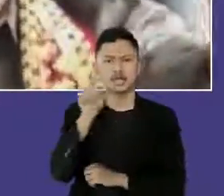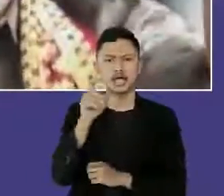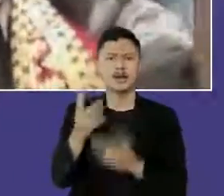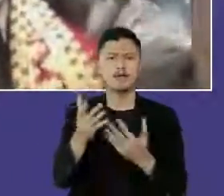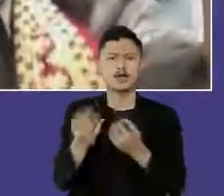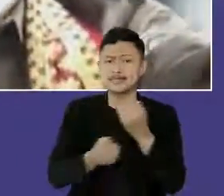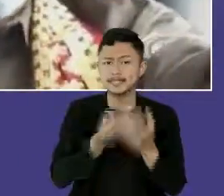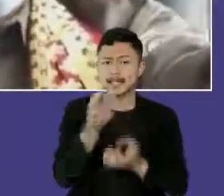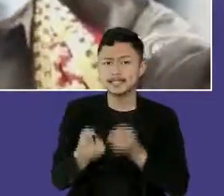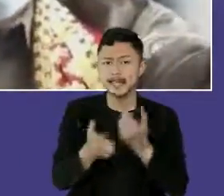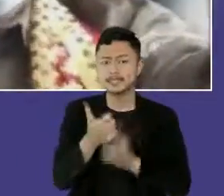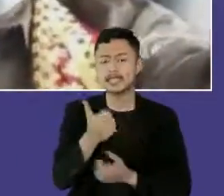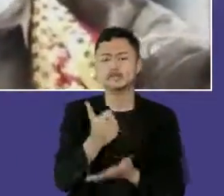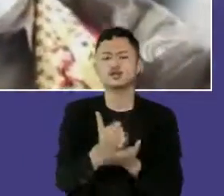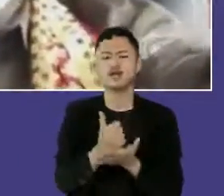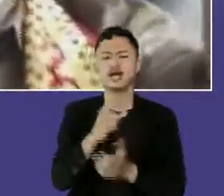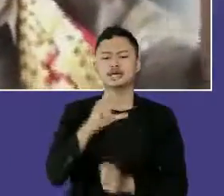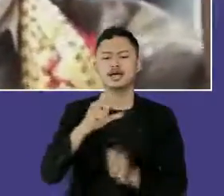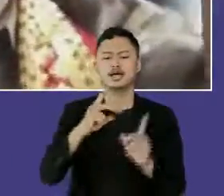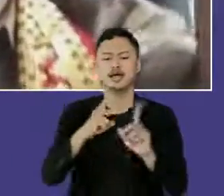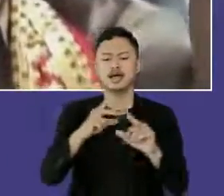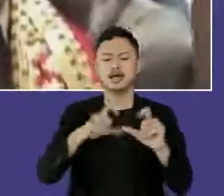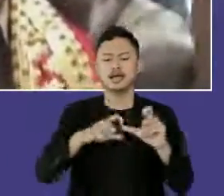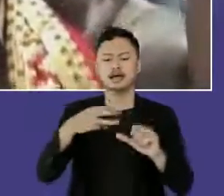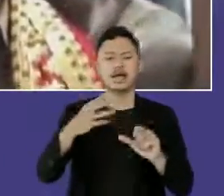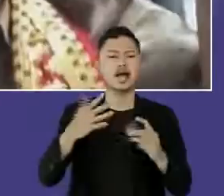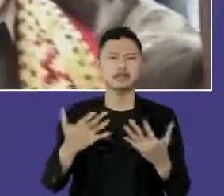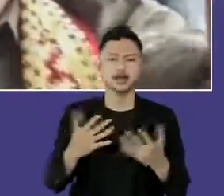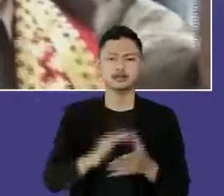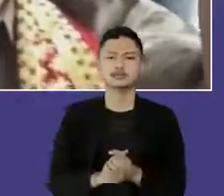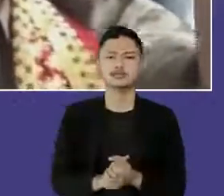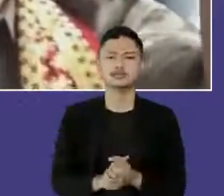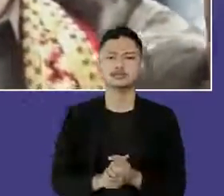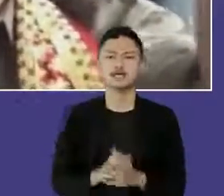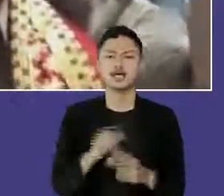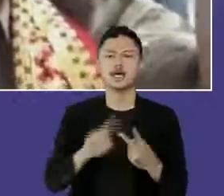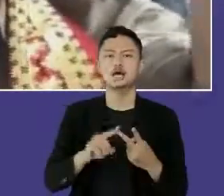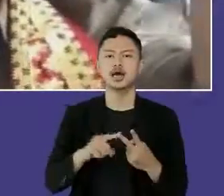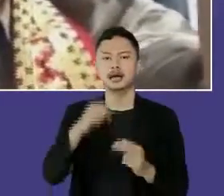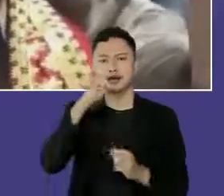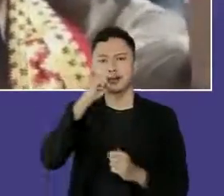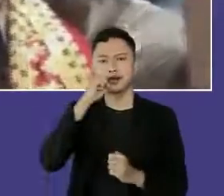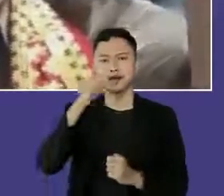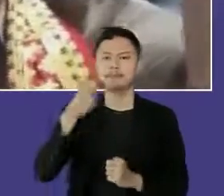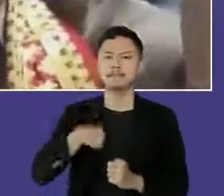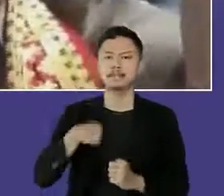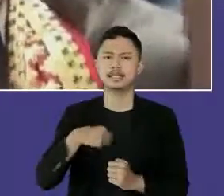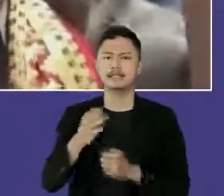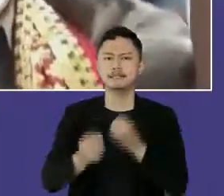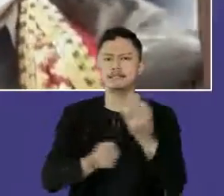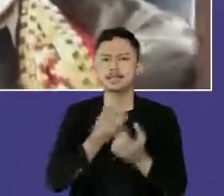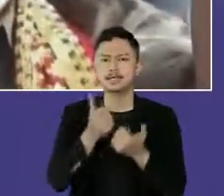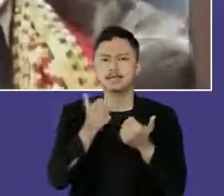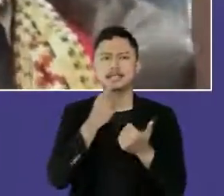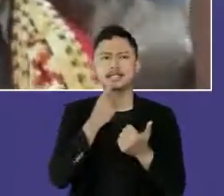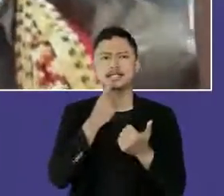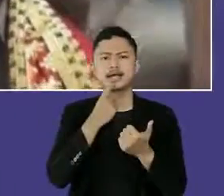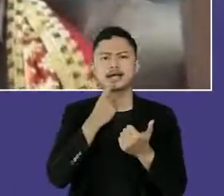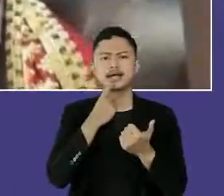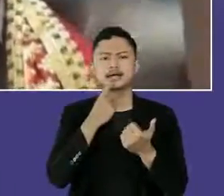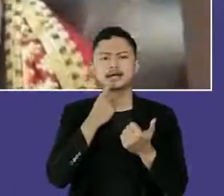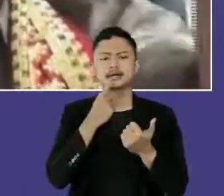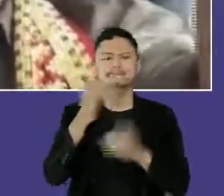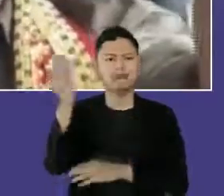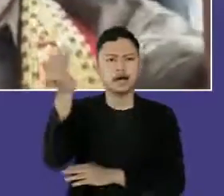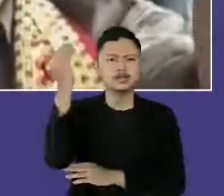mungkin sedikit saja dari Pak Menteri dan kemudian bisa disampaikan harapan Pak Menteri ya untuk sektor